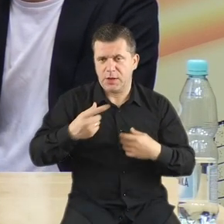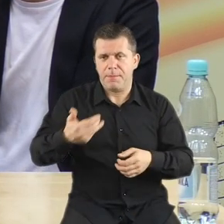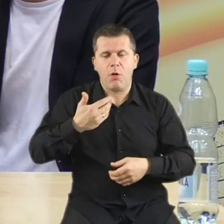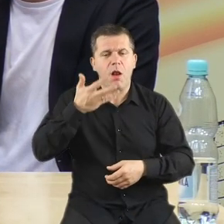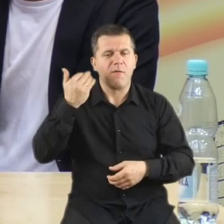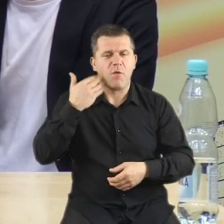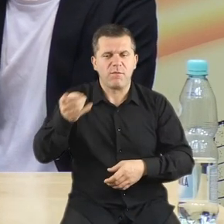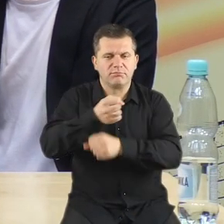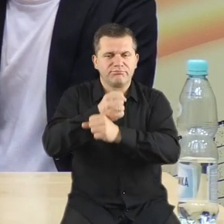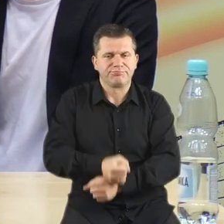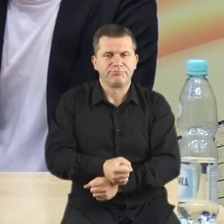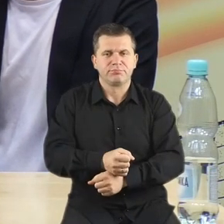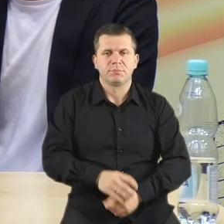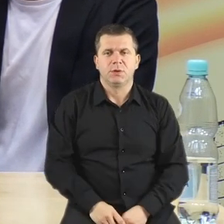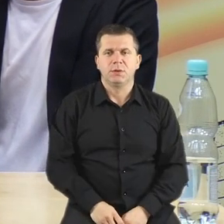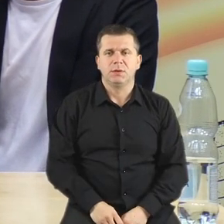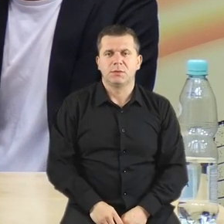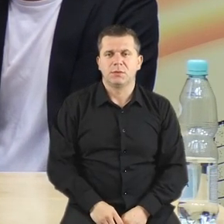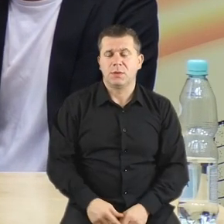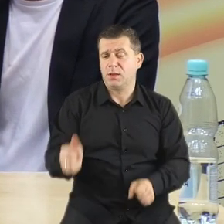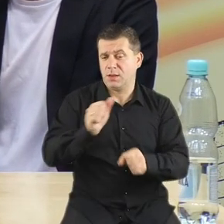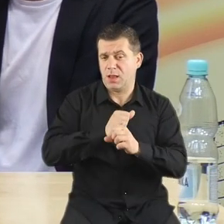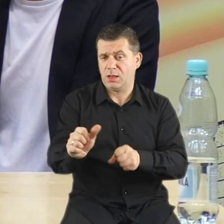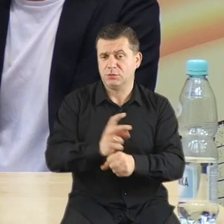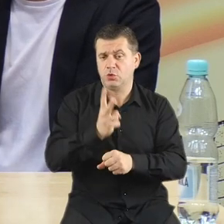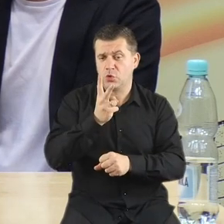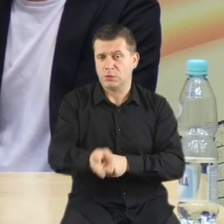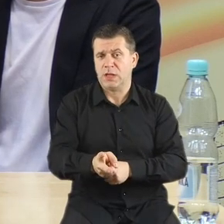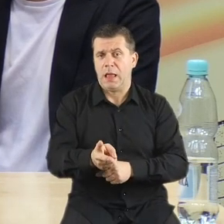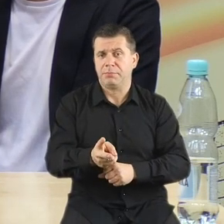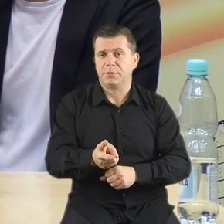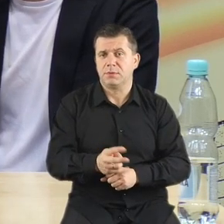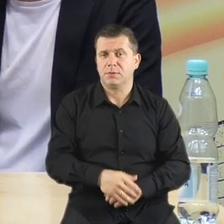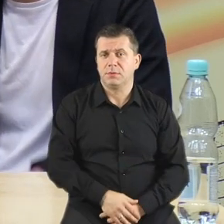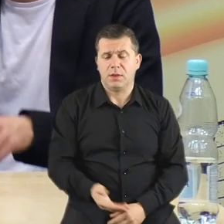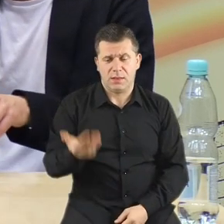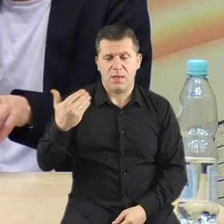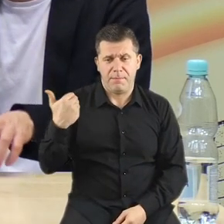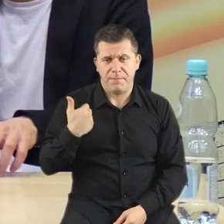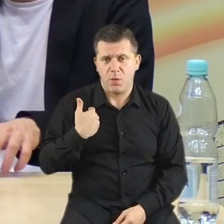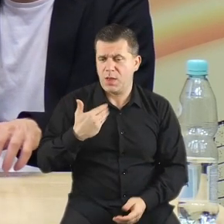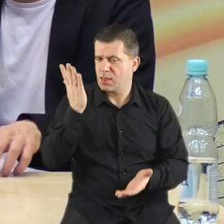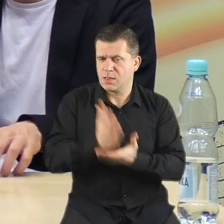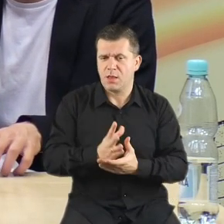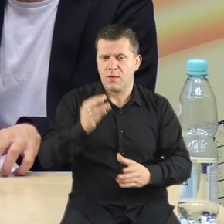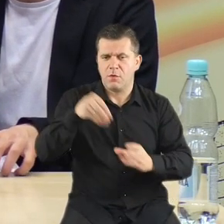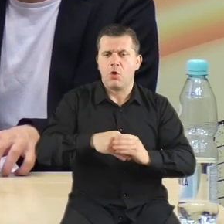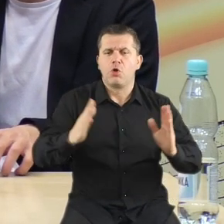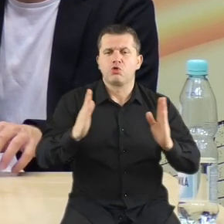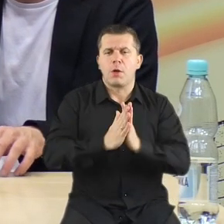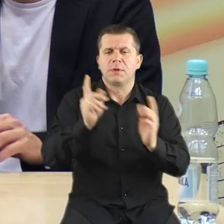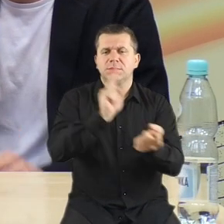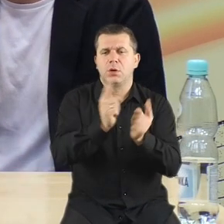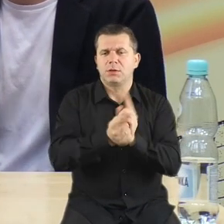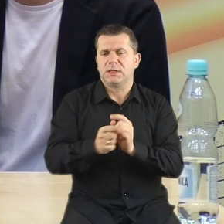tym obozie. I to jest dostępny, streaming tego jest dostępny, przynajmniej wtedy był, tylko w Domu Spotkań z Historią w